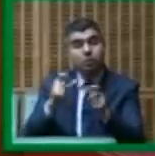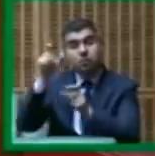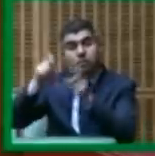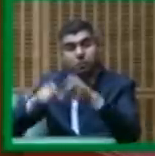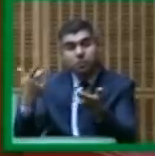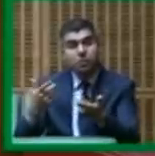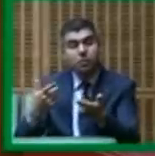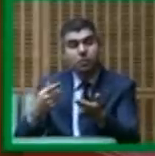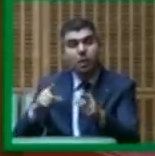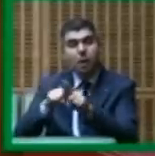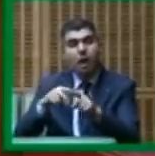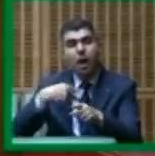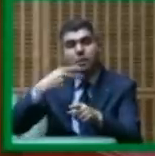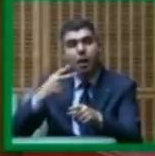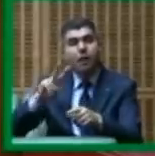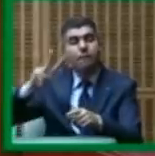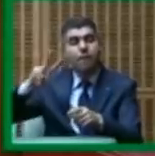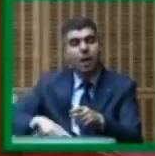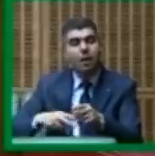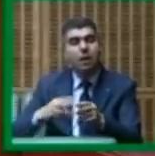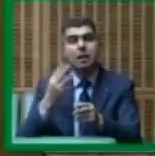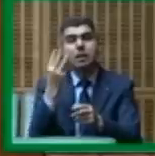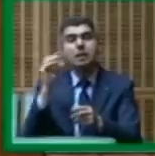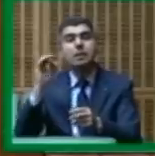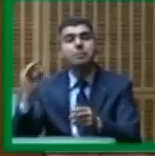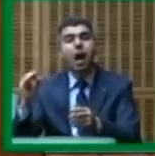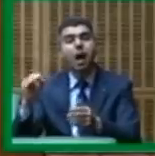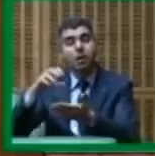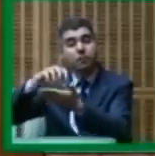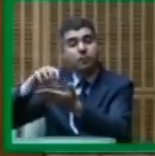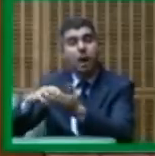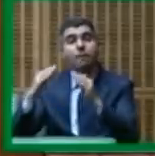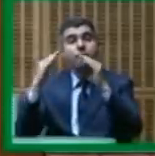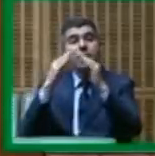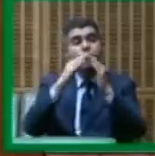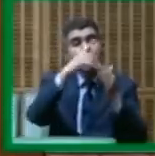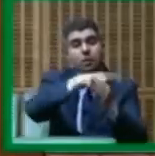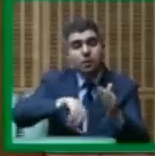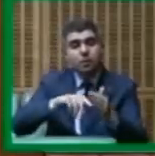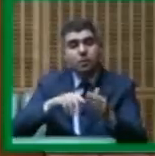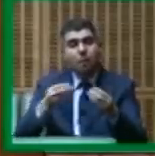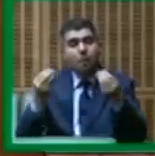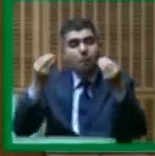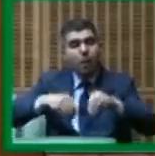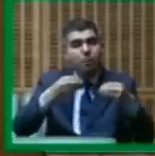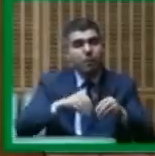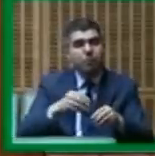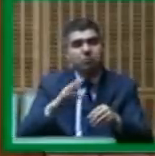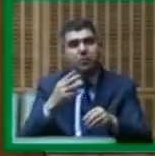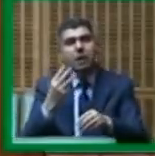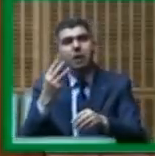لهم 300 دوار وزياده اللي تنكبات يلاه قدرنا نوصلوا ل 103 ديال